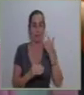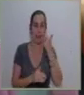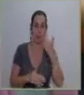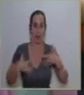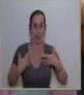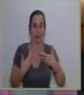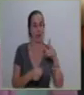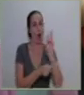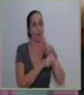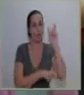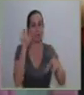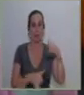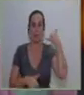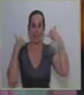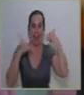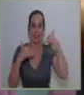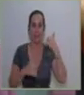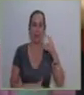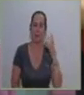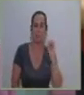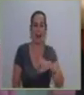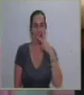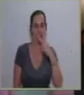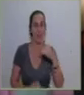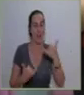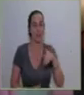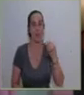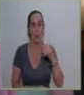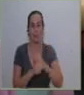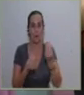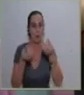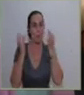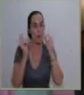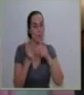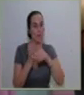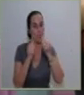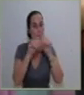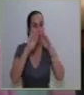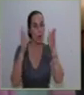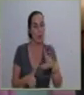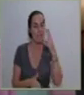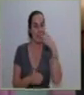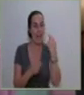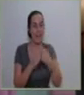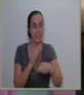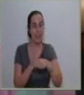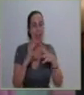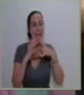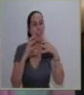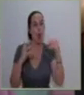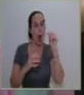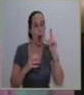ולהתרגש. עובדים על אנשים בטלפון. איך באי לראות את זה? והפעם תומר עשה משהו מיוחד לכבוד סוכות, הוא ניסה לקנות את רוג יש